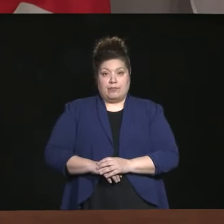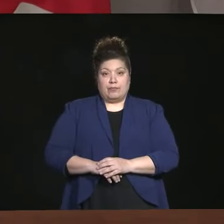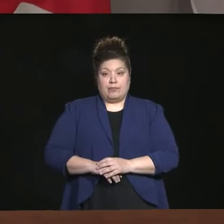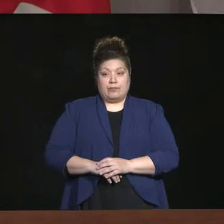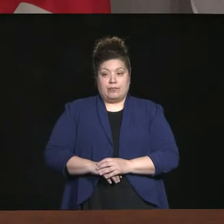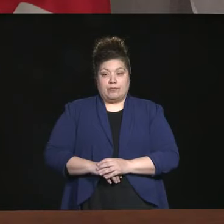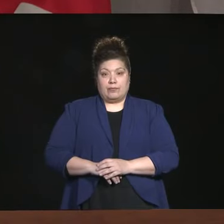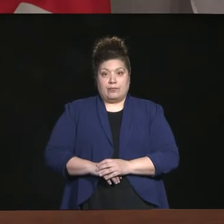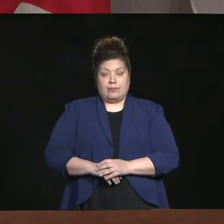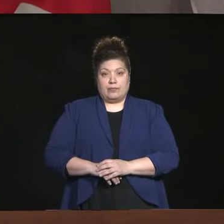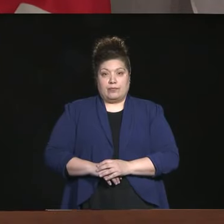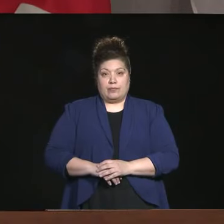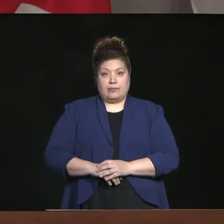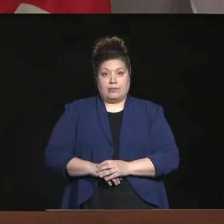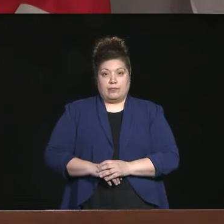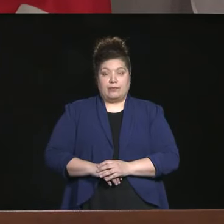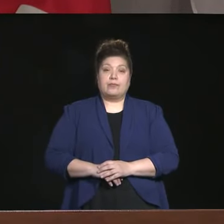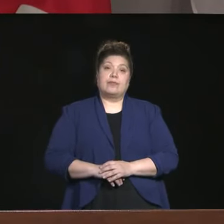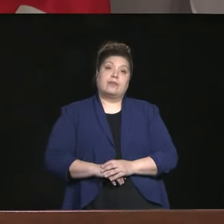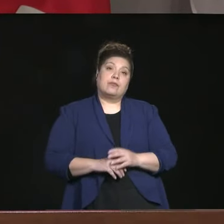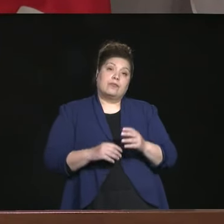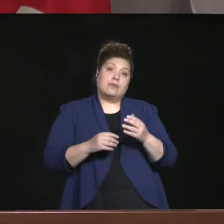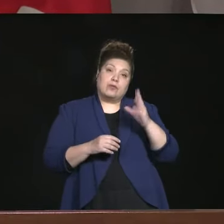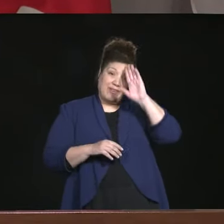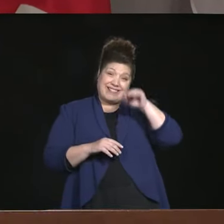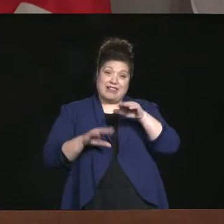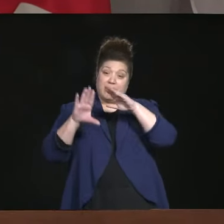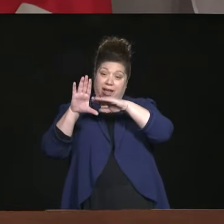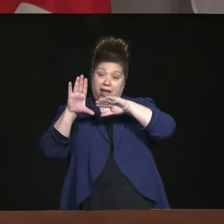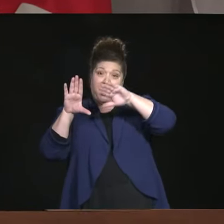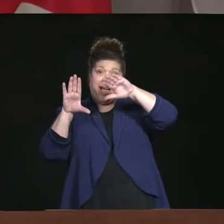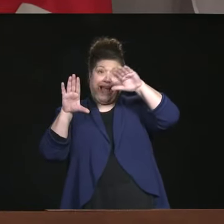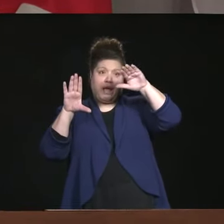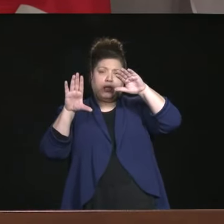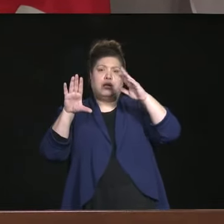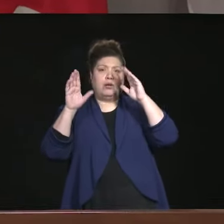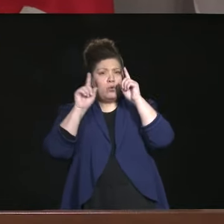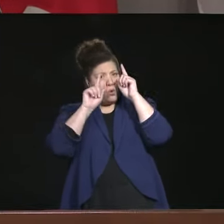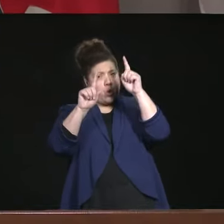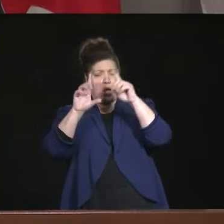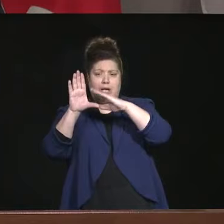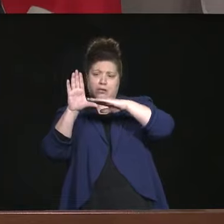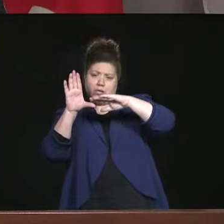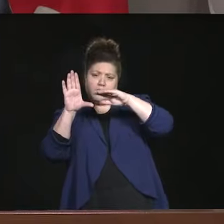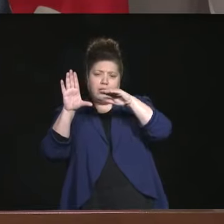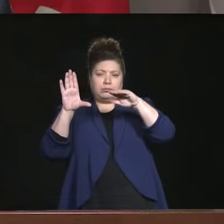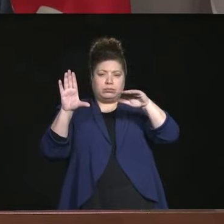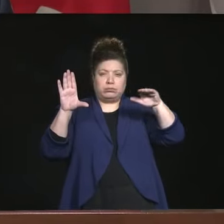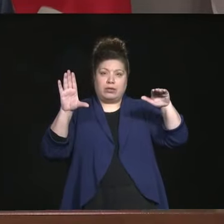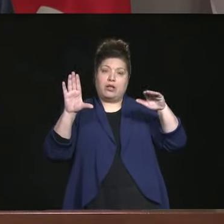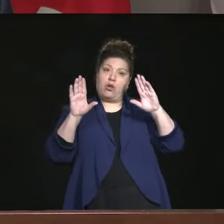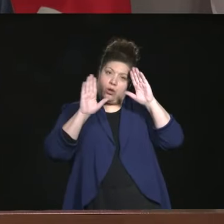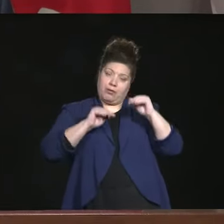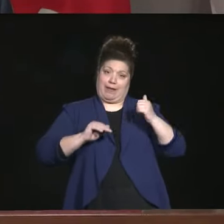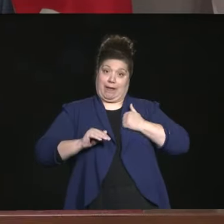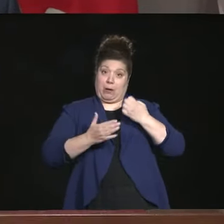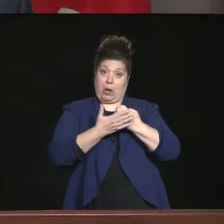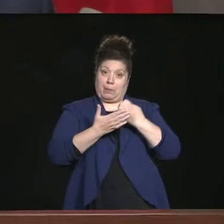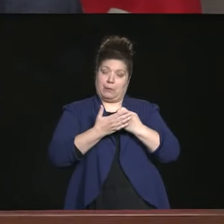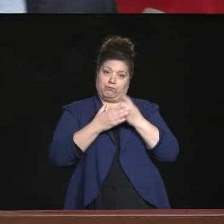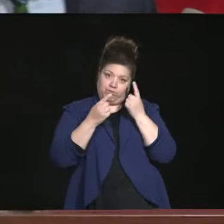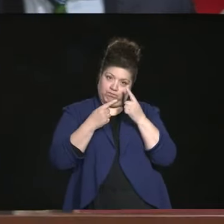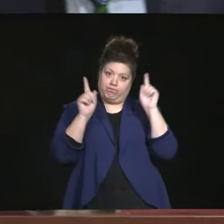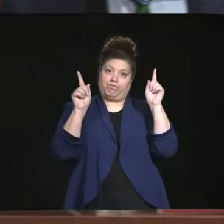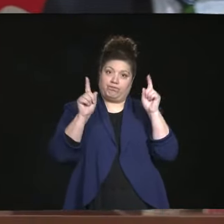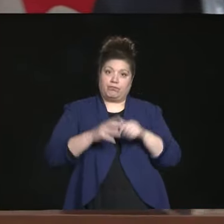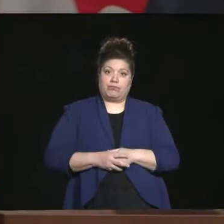courbe et soutenir l'économie du Canada. Merci. Thank you. Okay, thank you, Nav. Et